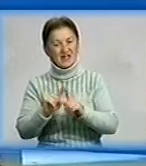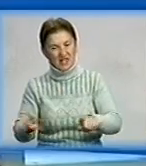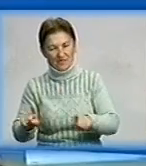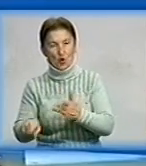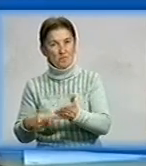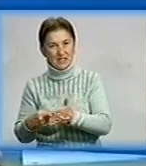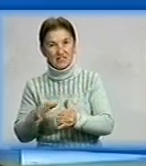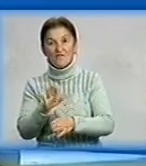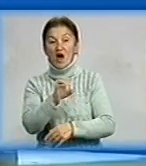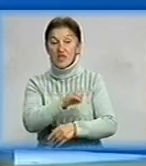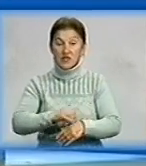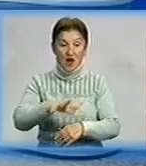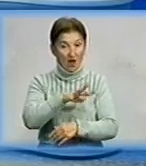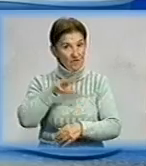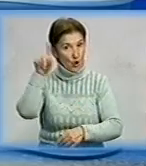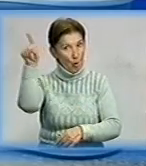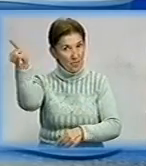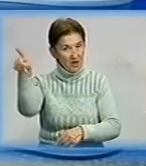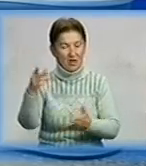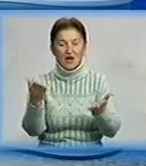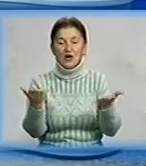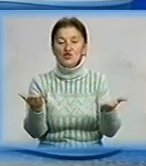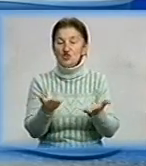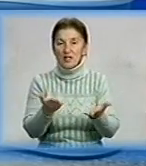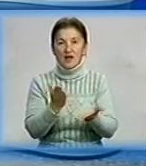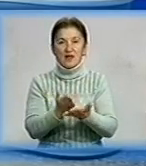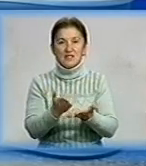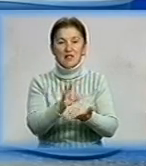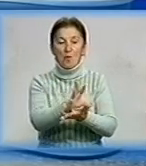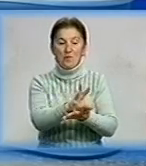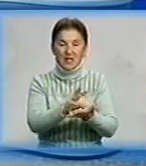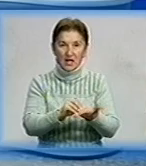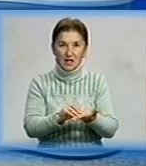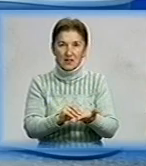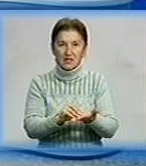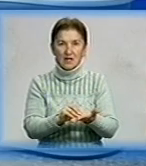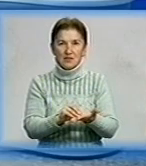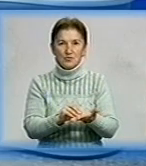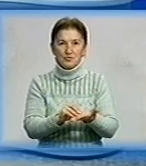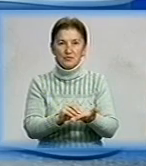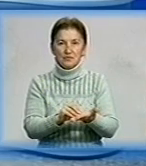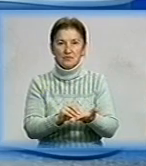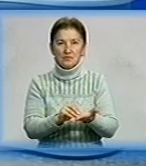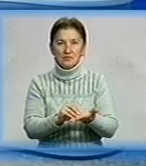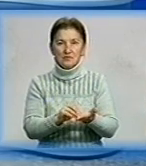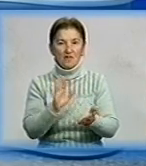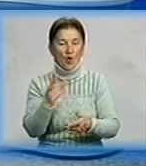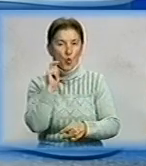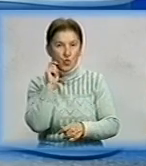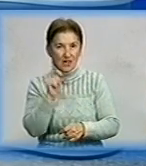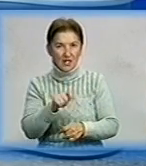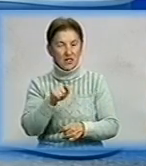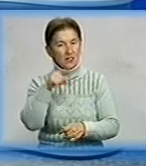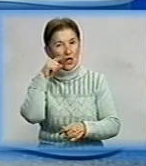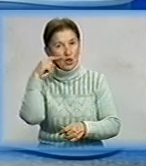розумієте зрештою? І чи є якісь приклади, маємо вже приклади креативних міст в Україні, в